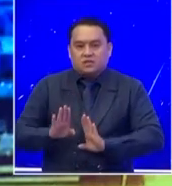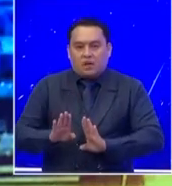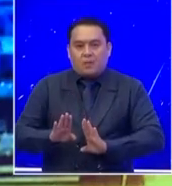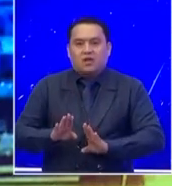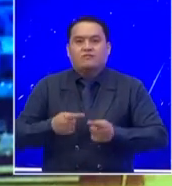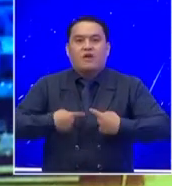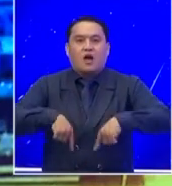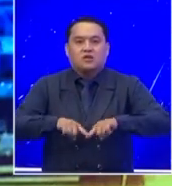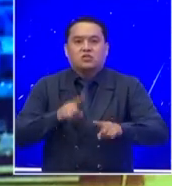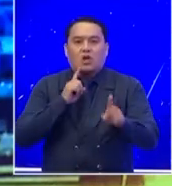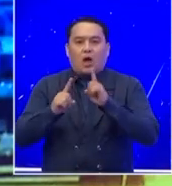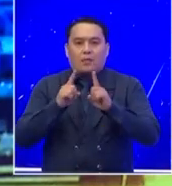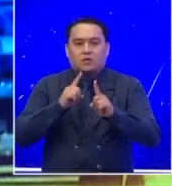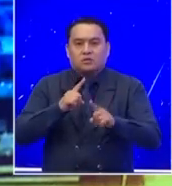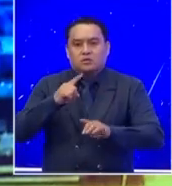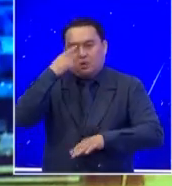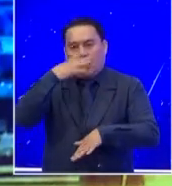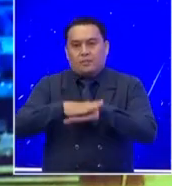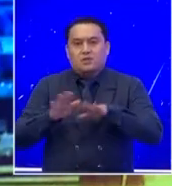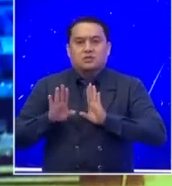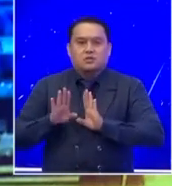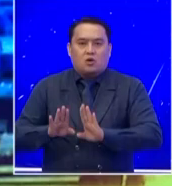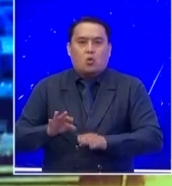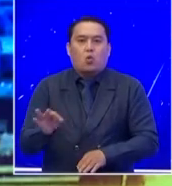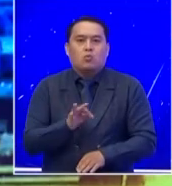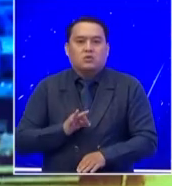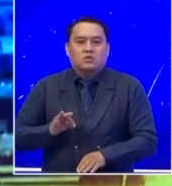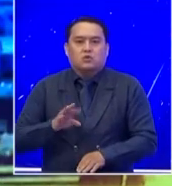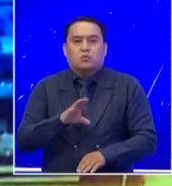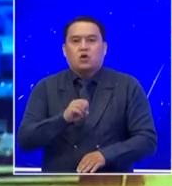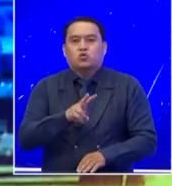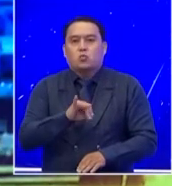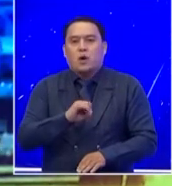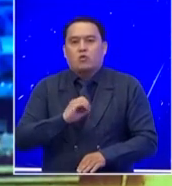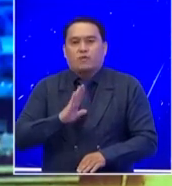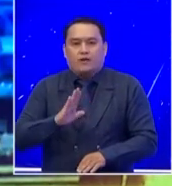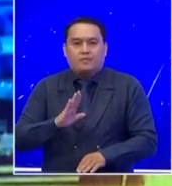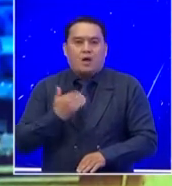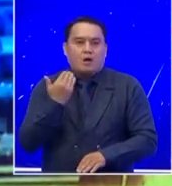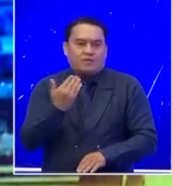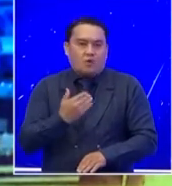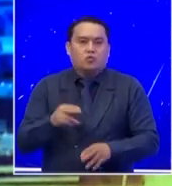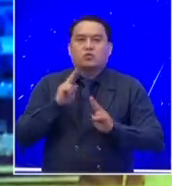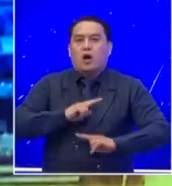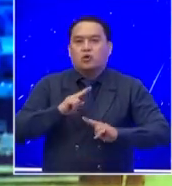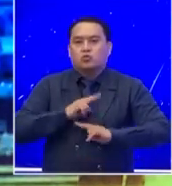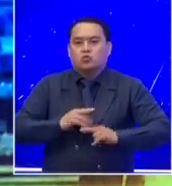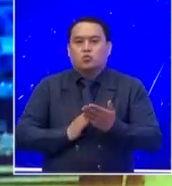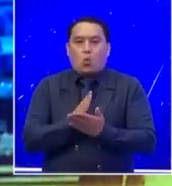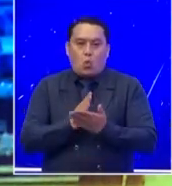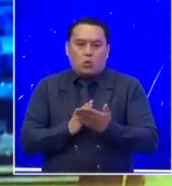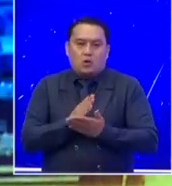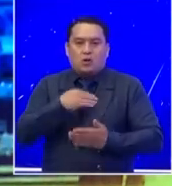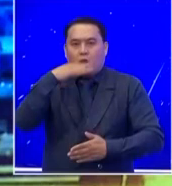руководителя ведомства на заседании под председательством заместителя акима Алматинской области Батыржана Байжуманова. По словам сотрудников антикоррупционной